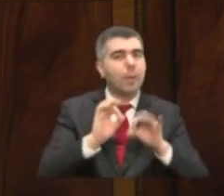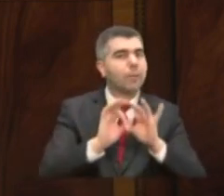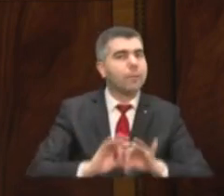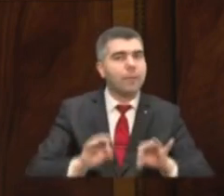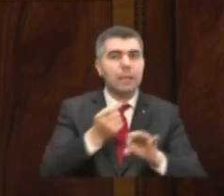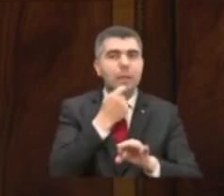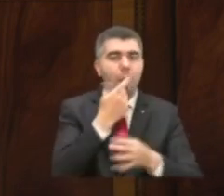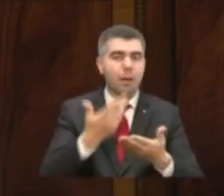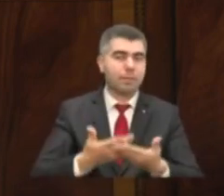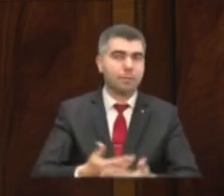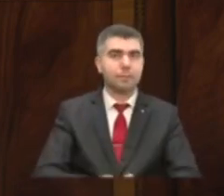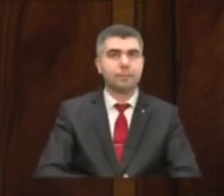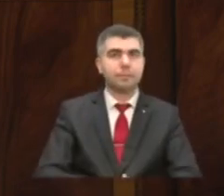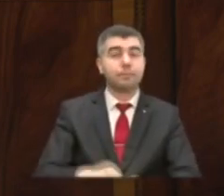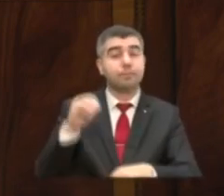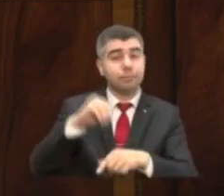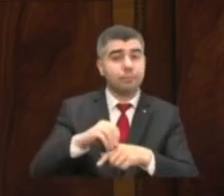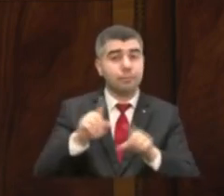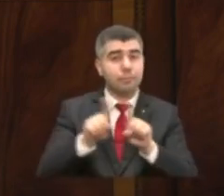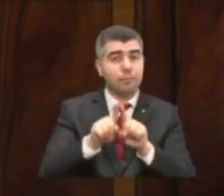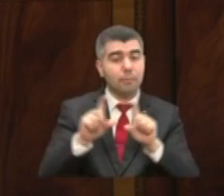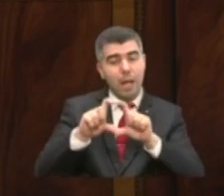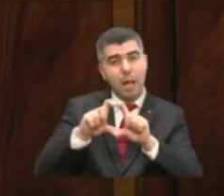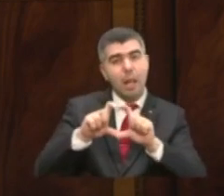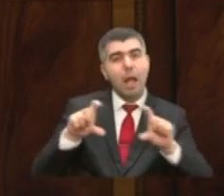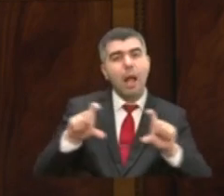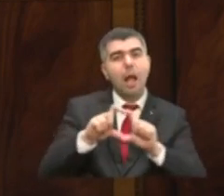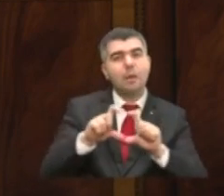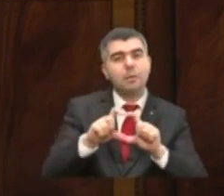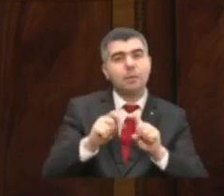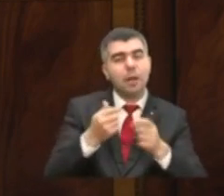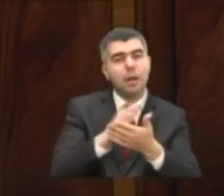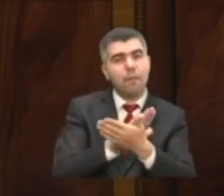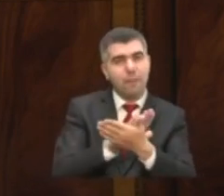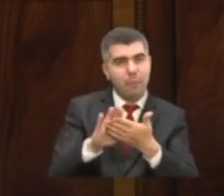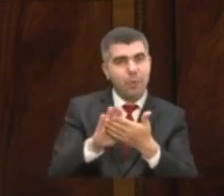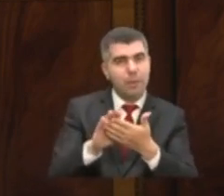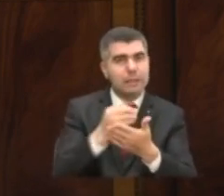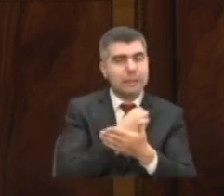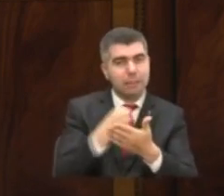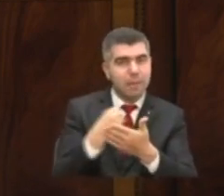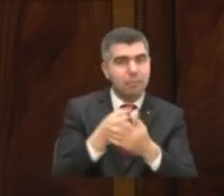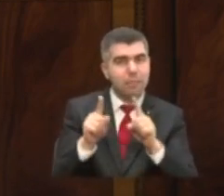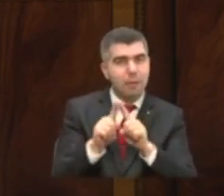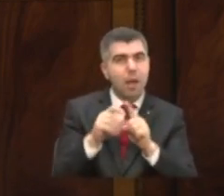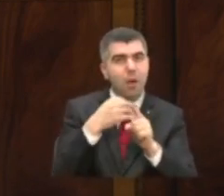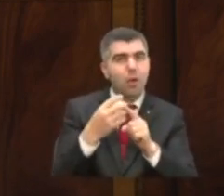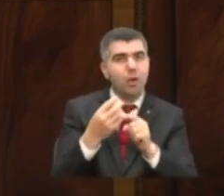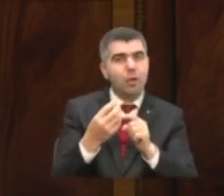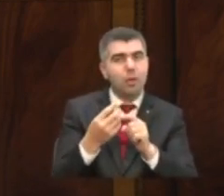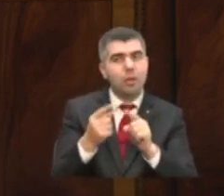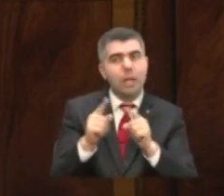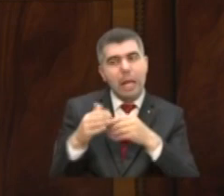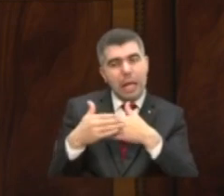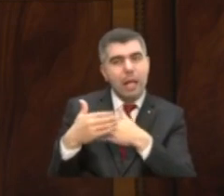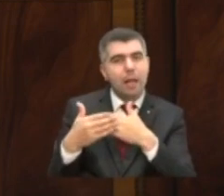الاستفادة من بطاقة الرميد أصبحت مستحيلة، خاصة وأن حامل هذه البطاقة